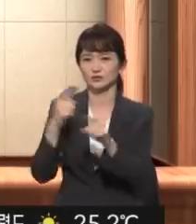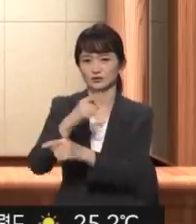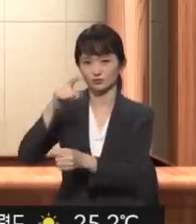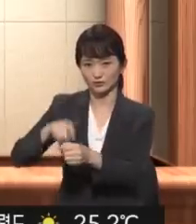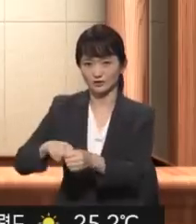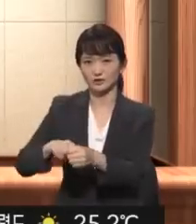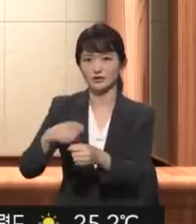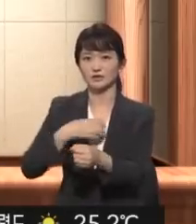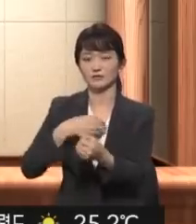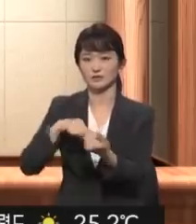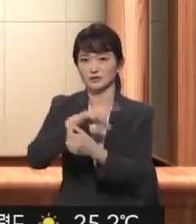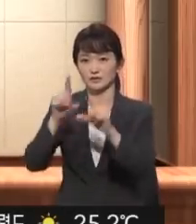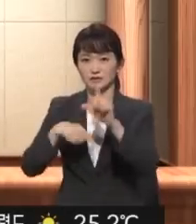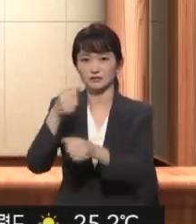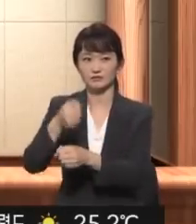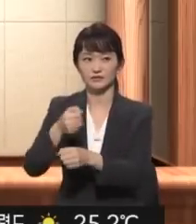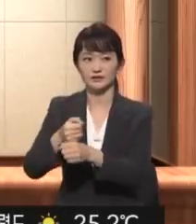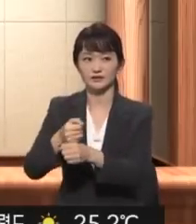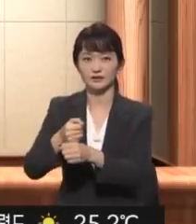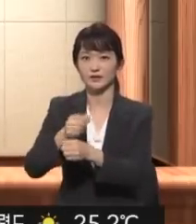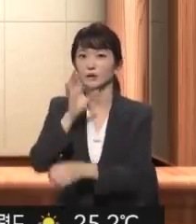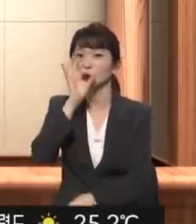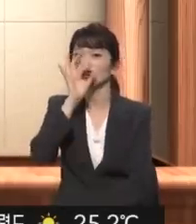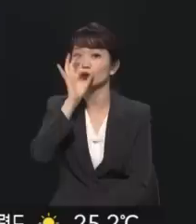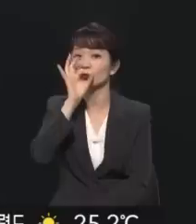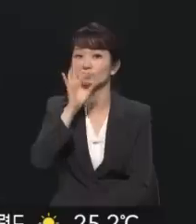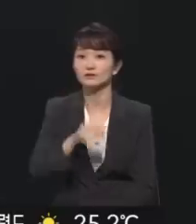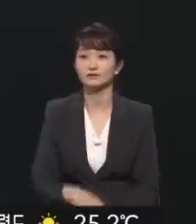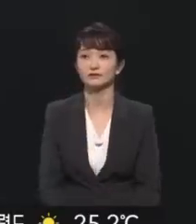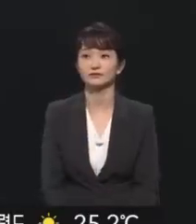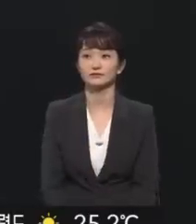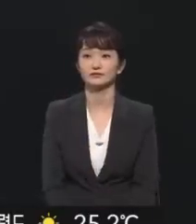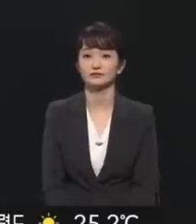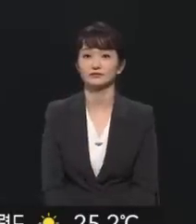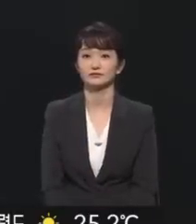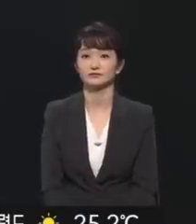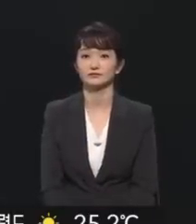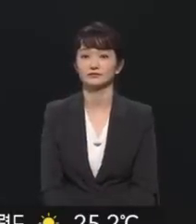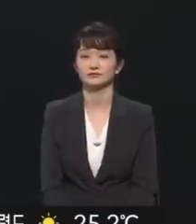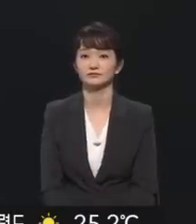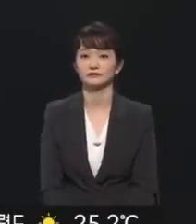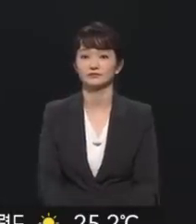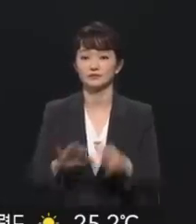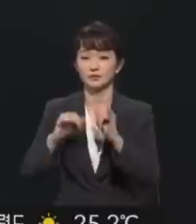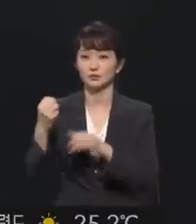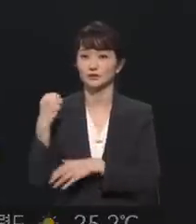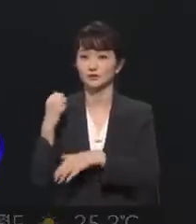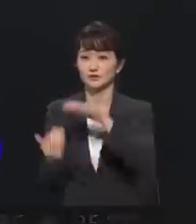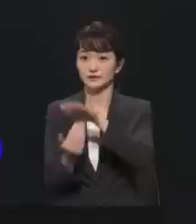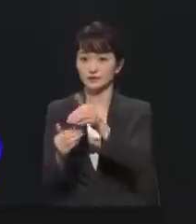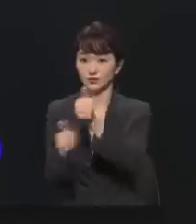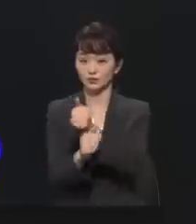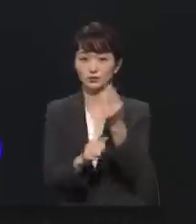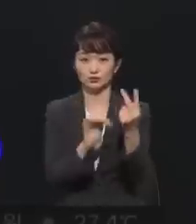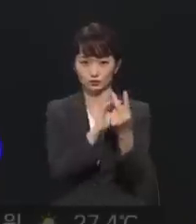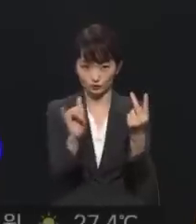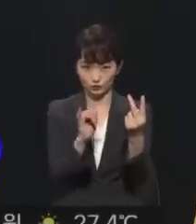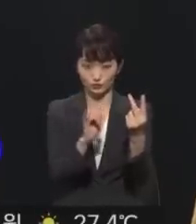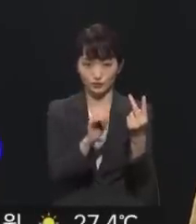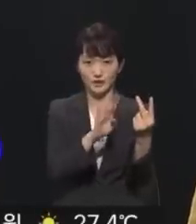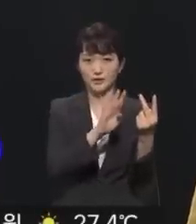비상상황 만드는게 일단 불가능 하잖아요 넋 제 얘기는 국민의 힘에 최고 연 두 명의 배현진 조수인